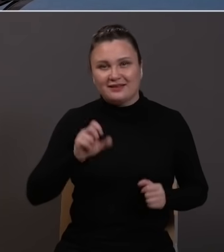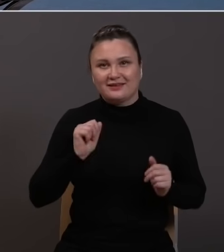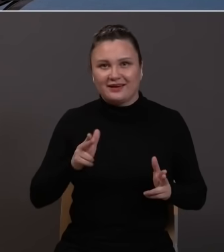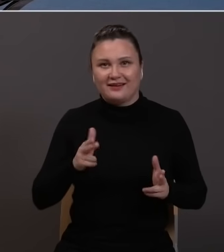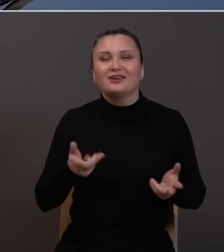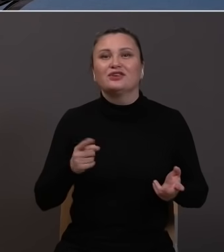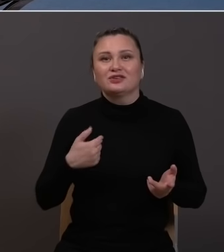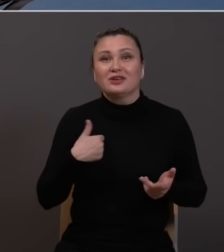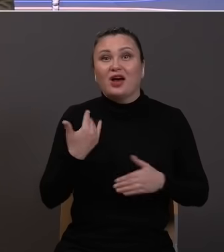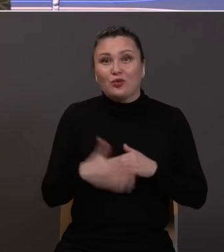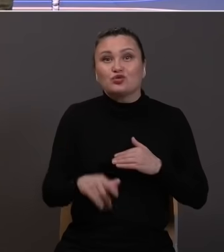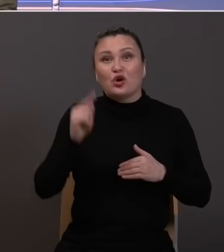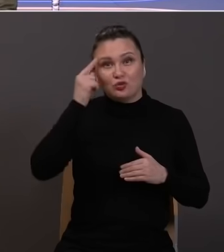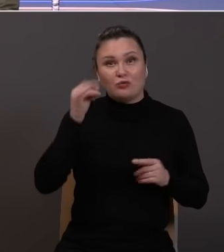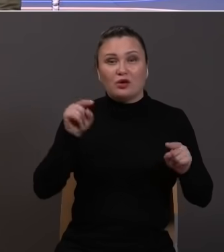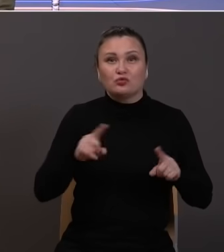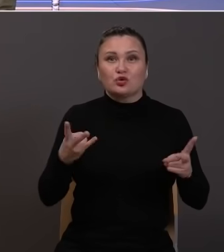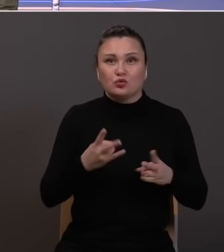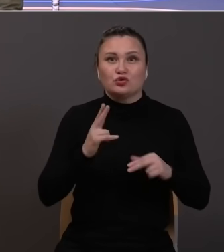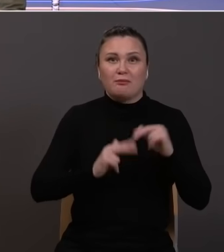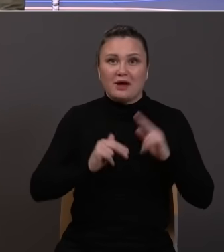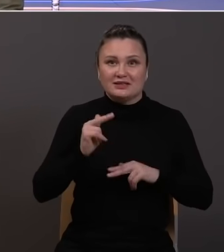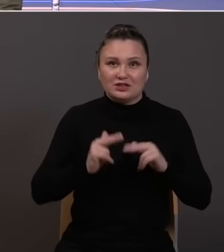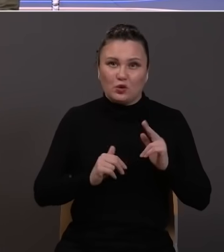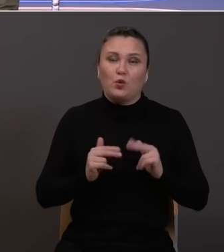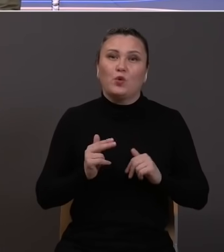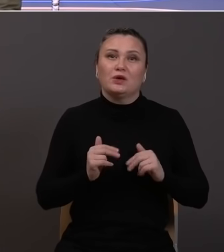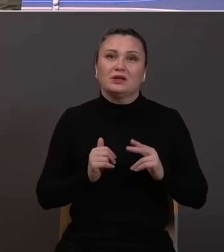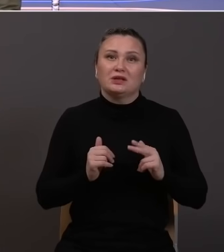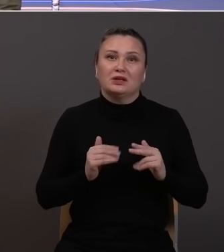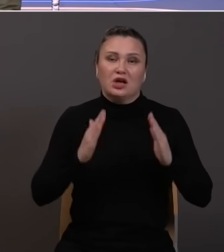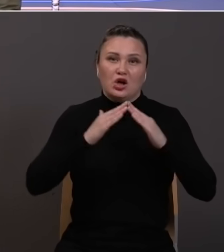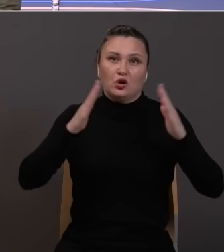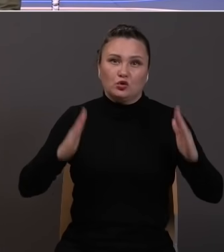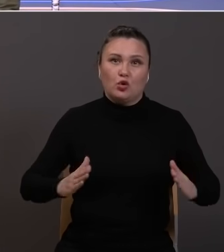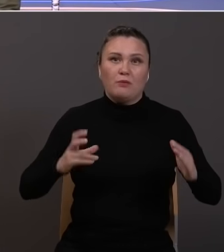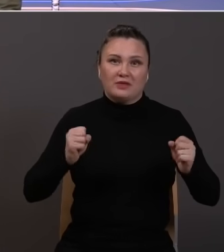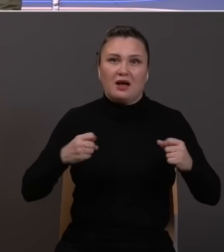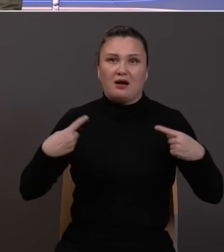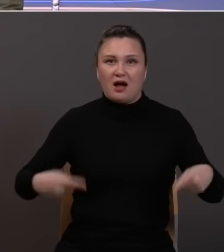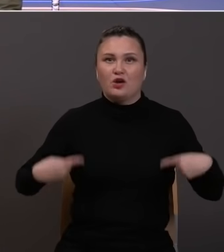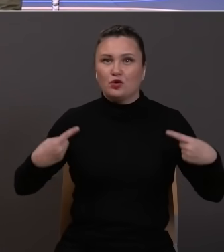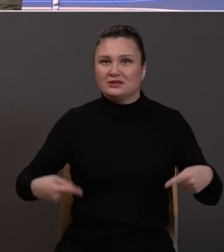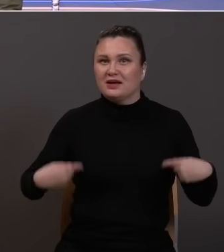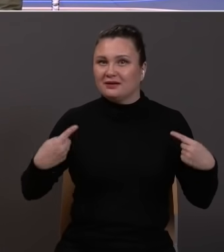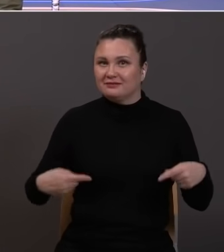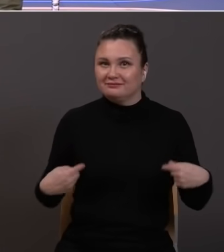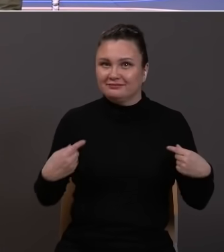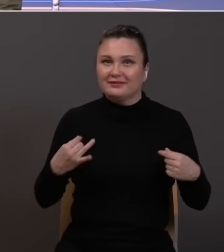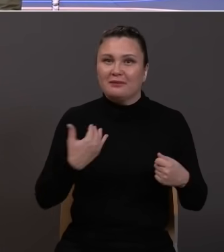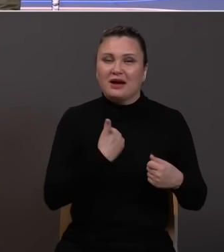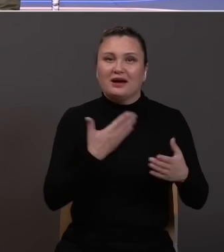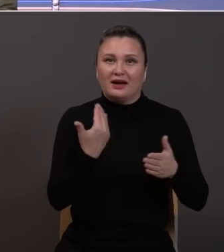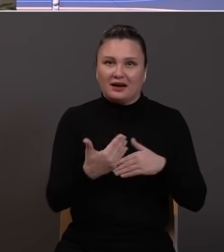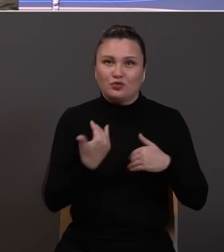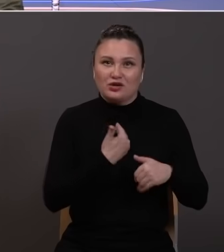ну то есть что я делаю? Я уже думаю о том, что нужно построить определенный дом на колесах, такой некий «one life». Вот. И мы хотели